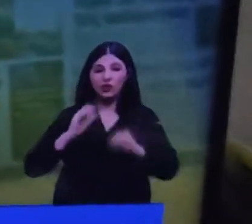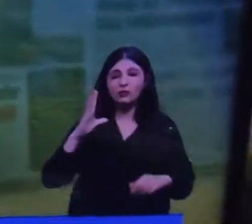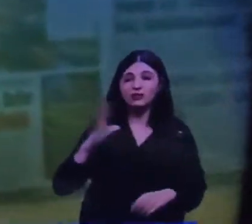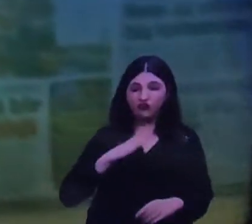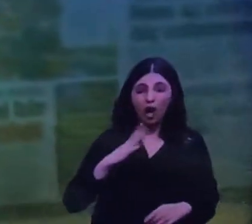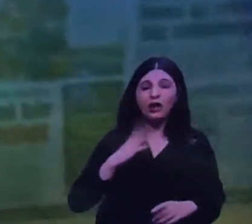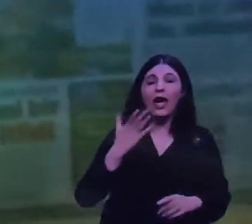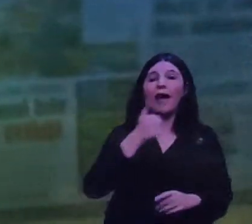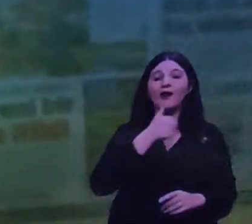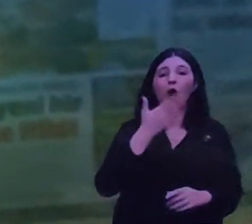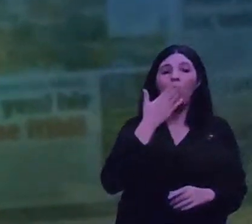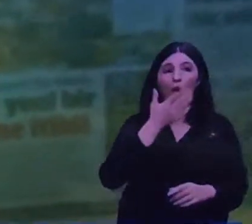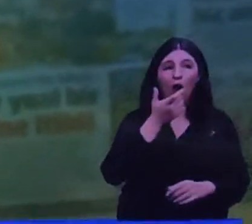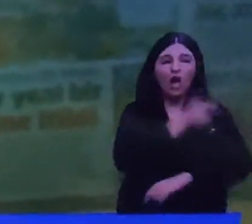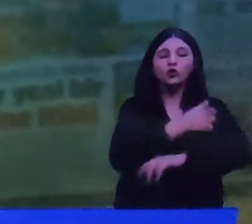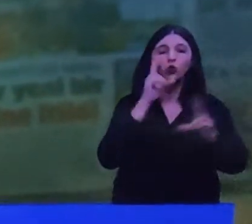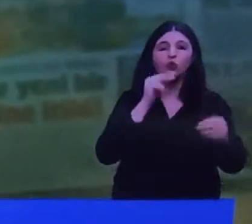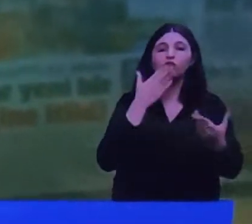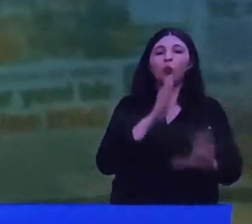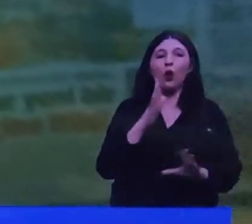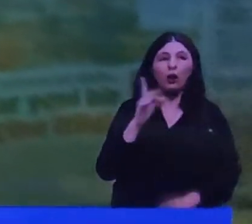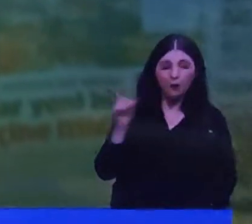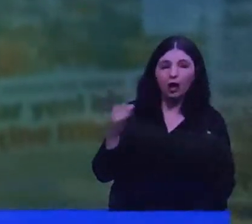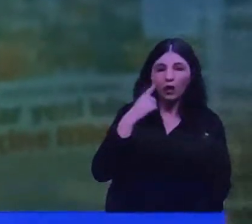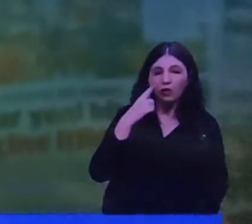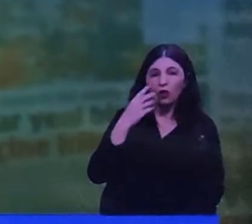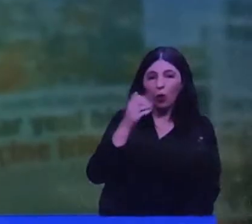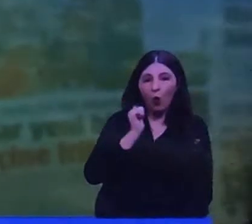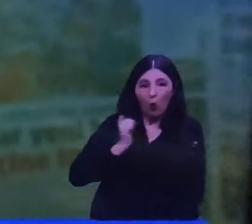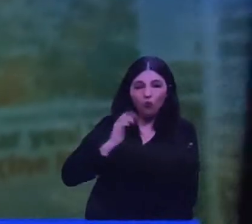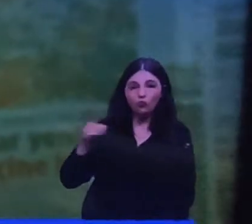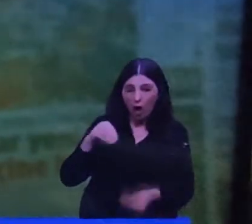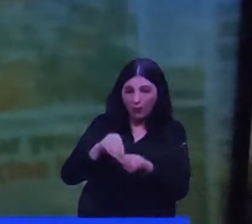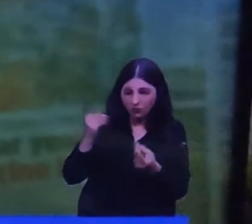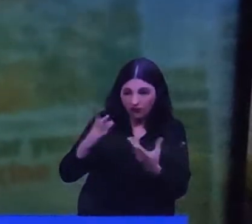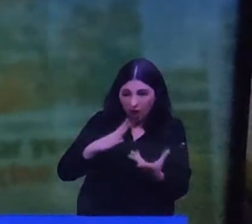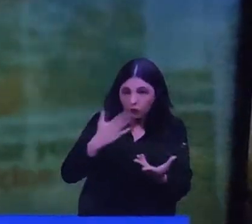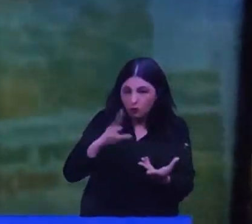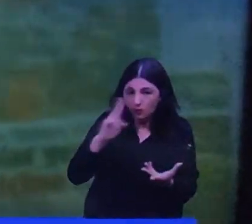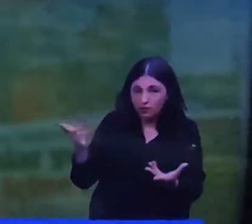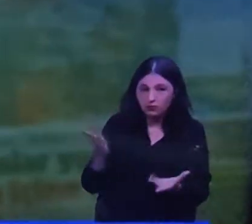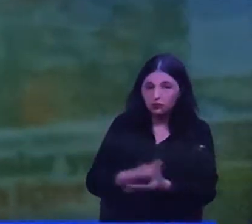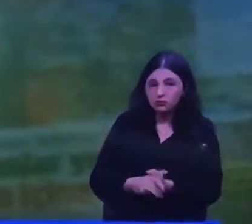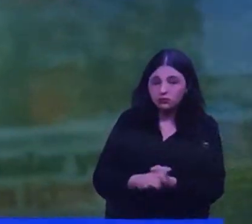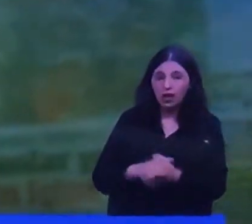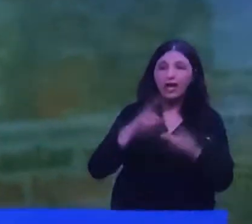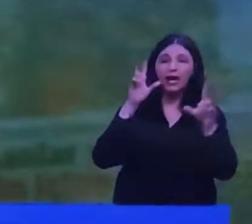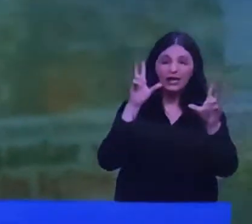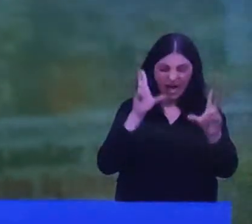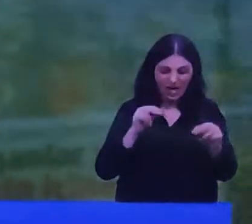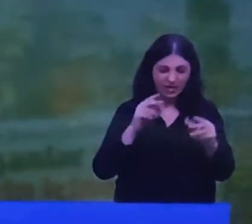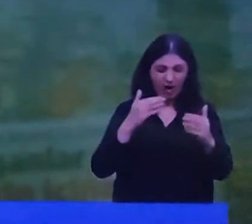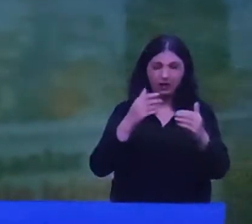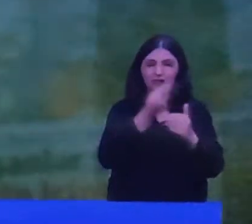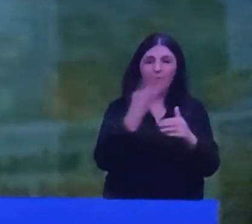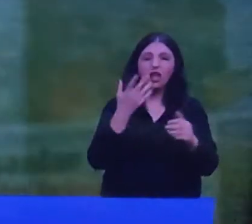var, erkek öğrenci yurdumuz yok. Bakın işte ha, ordu. Bunda abartacak bir şey var mı yok mu? Yeterli